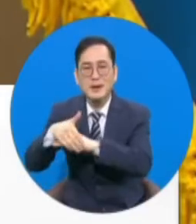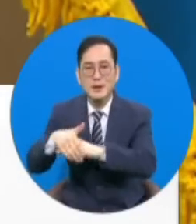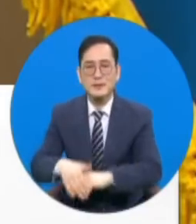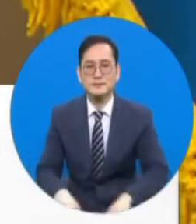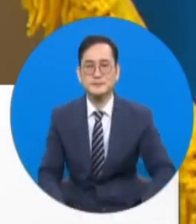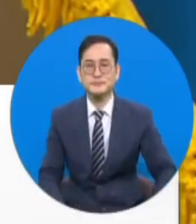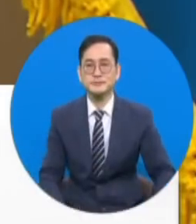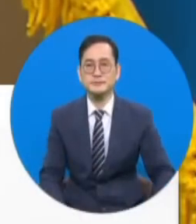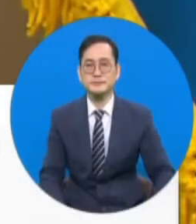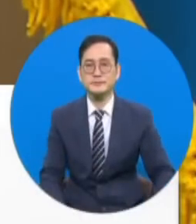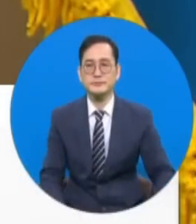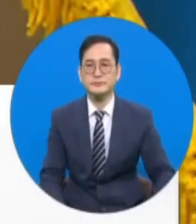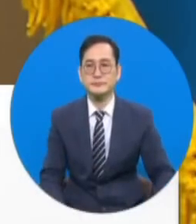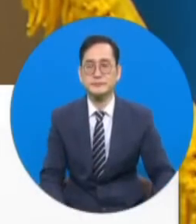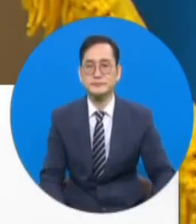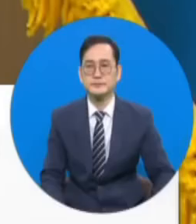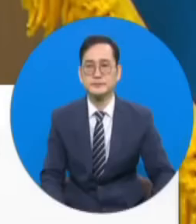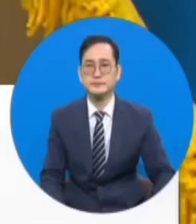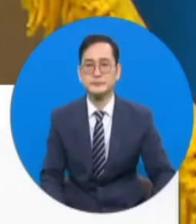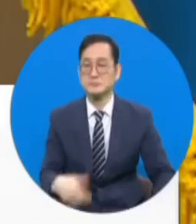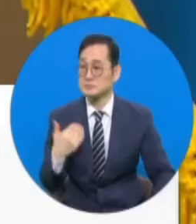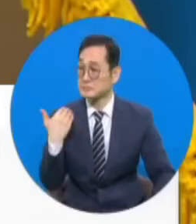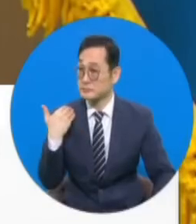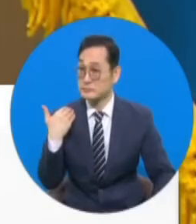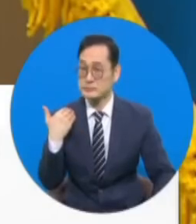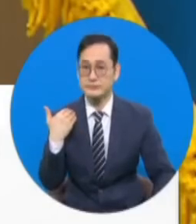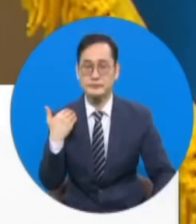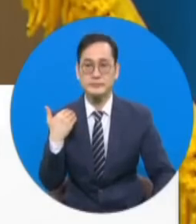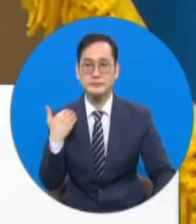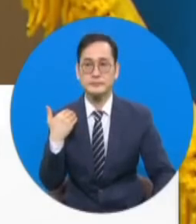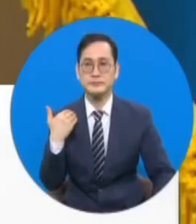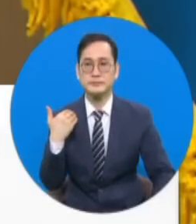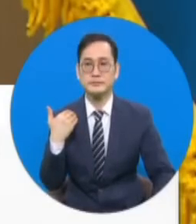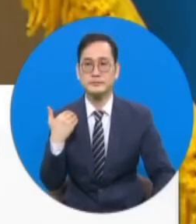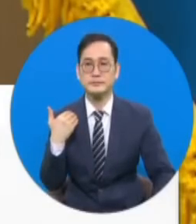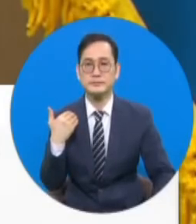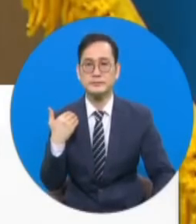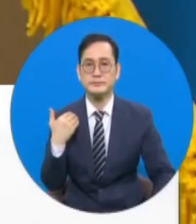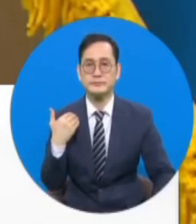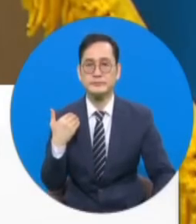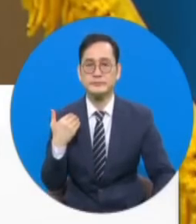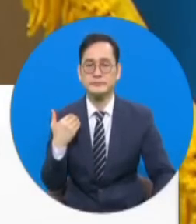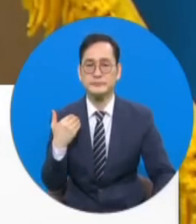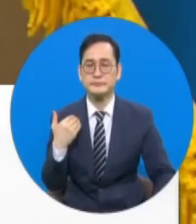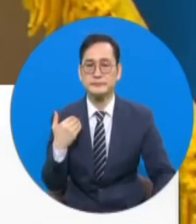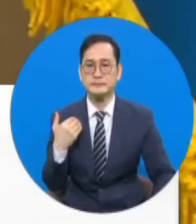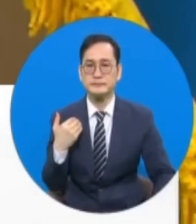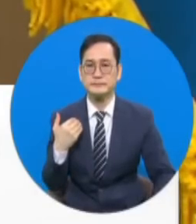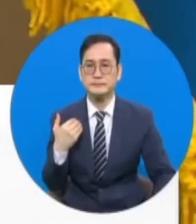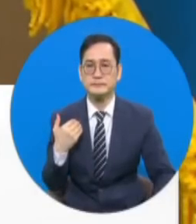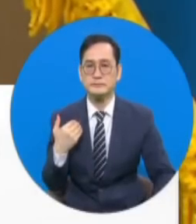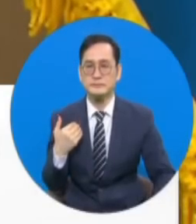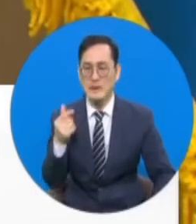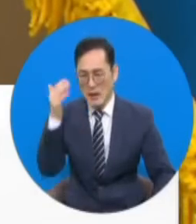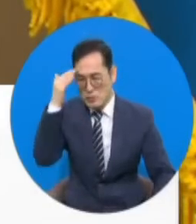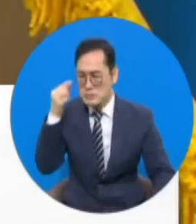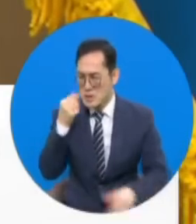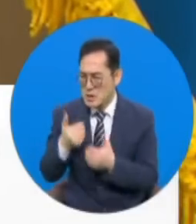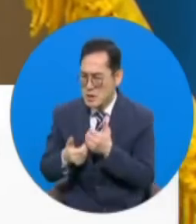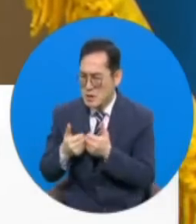불과 얼마 전까지만 해도 상상할 수 없었던 일들이 지금 한일간의 이루어지고